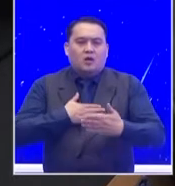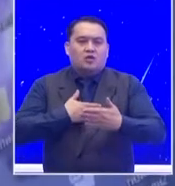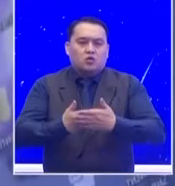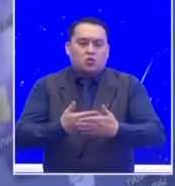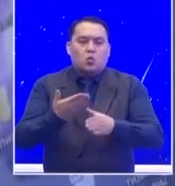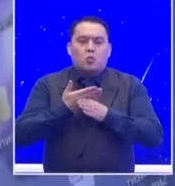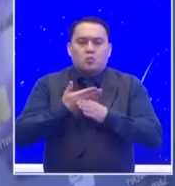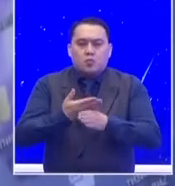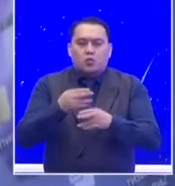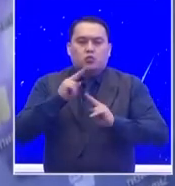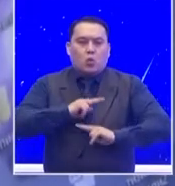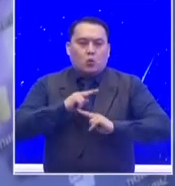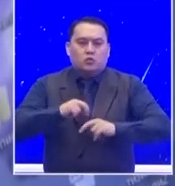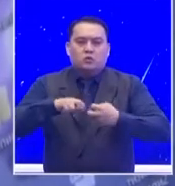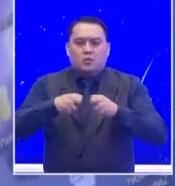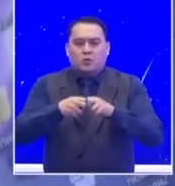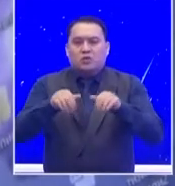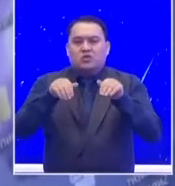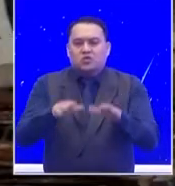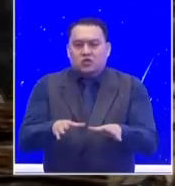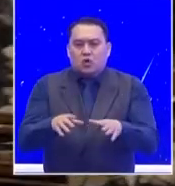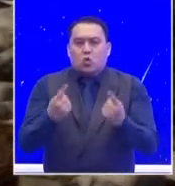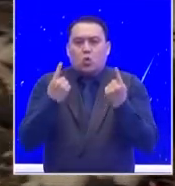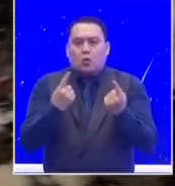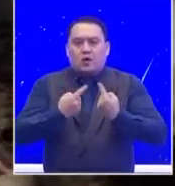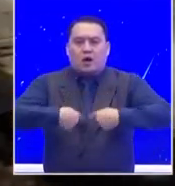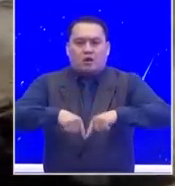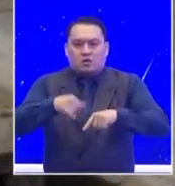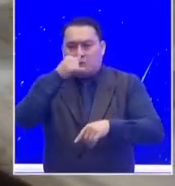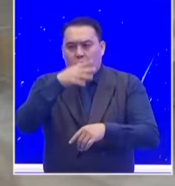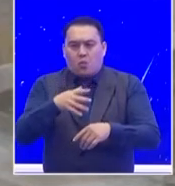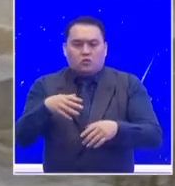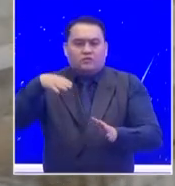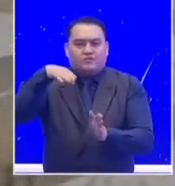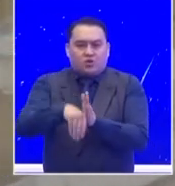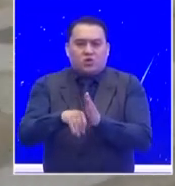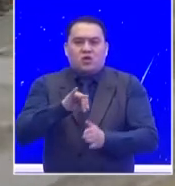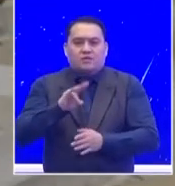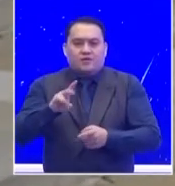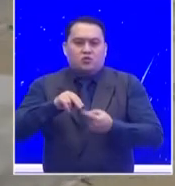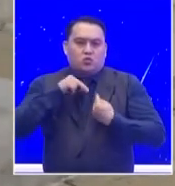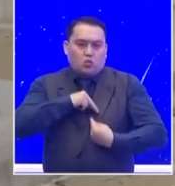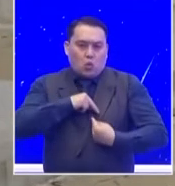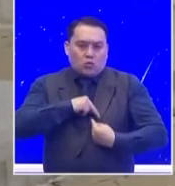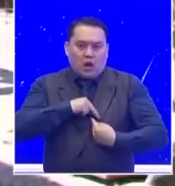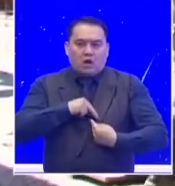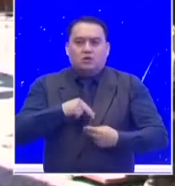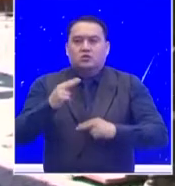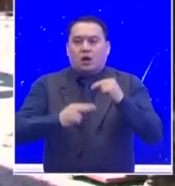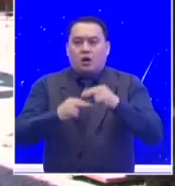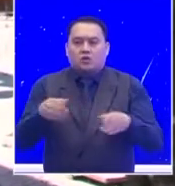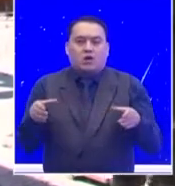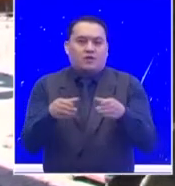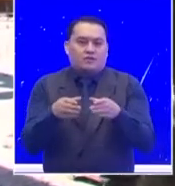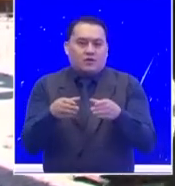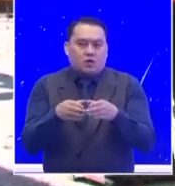помощь в разрешении трудовых споров, но в случае с крупными организациями не обойтись без вмешательства инспекции труда. Так, мостостроительный отряд